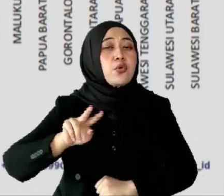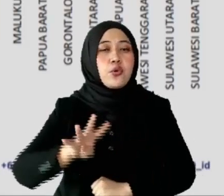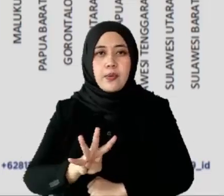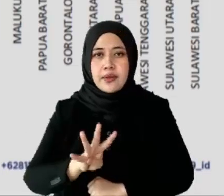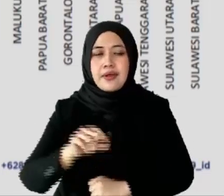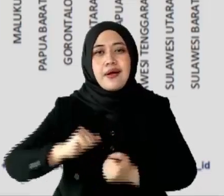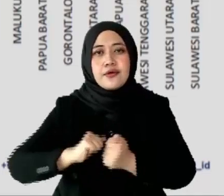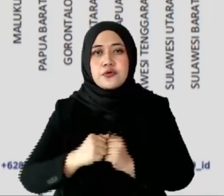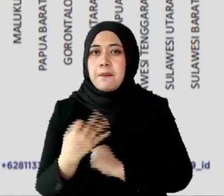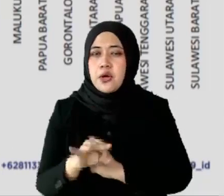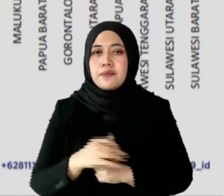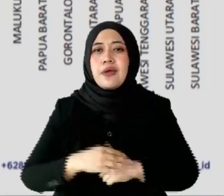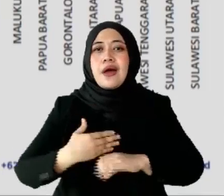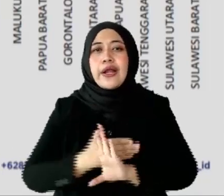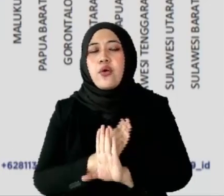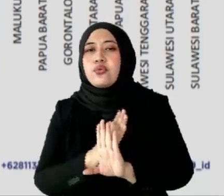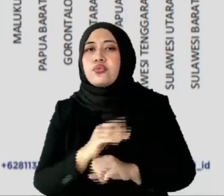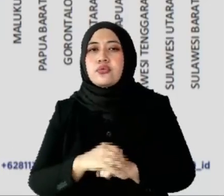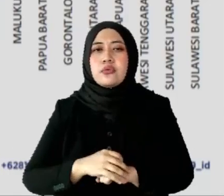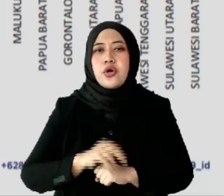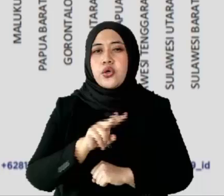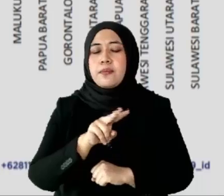5.324 kasus, Riau naik